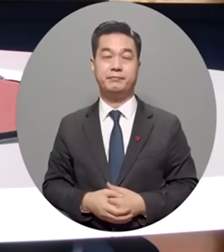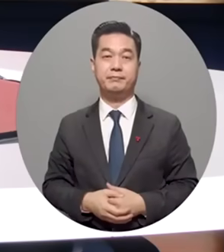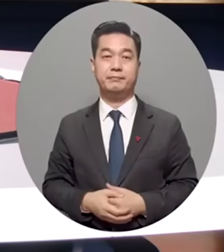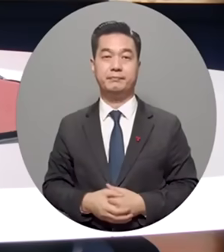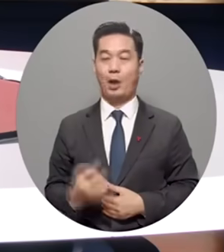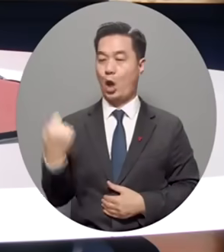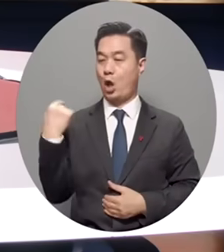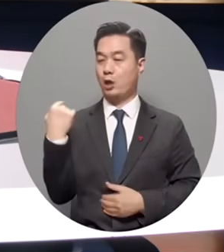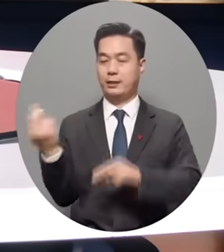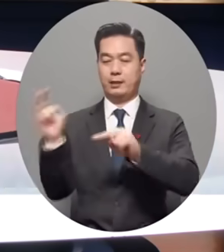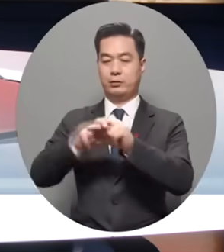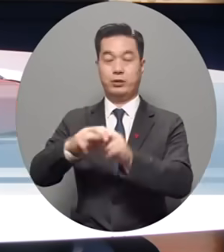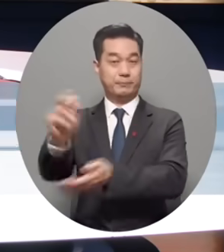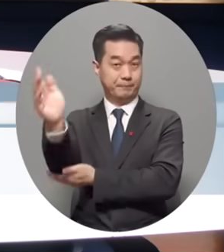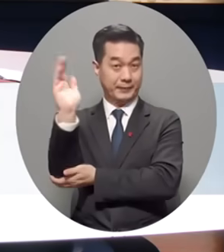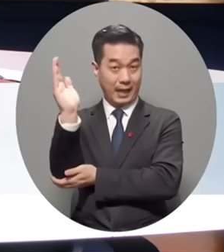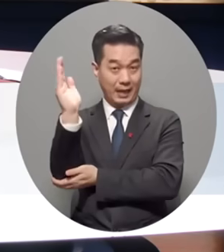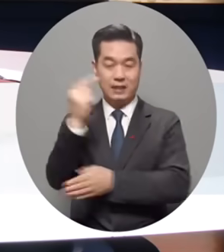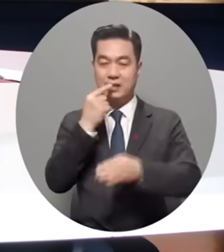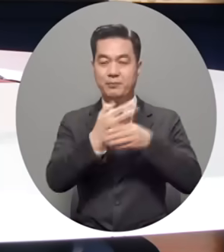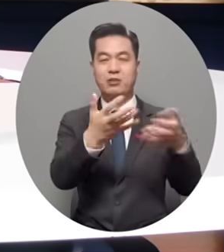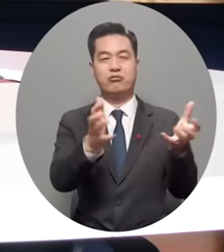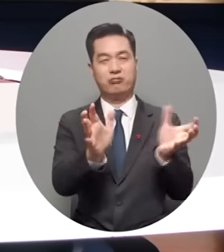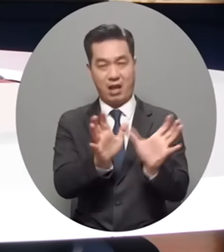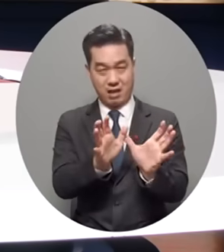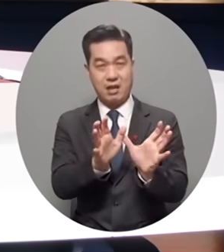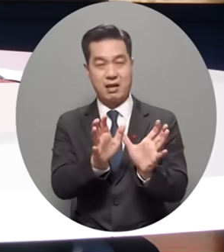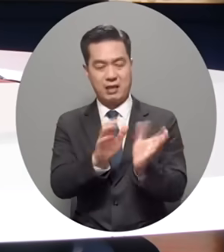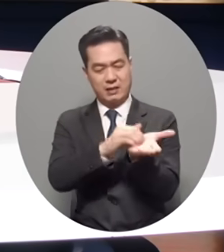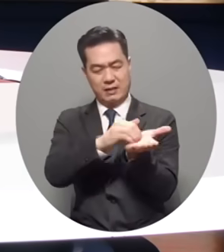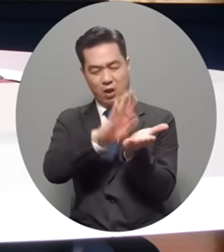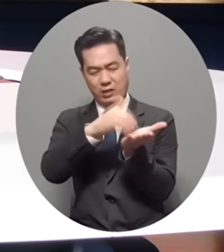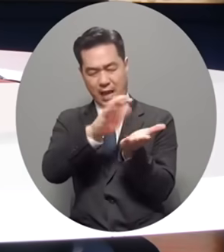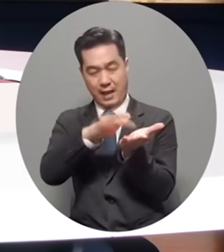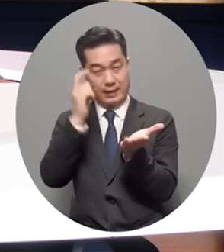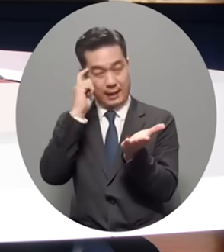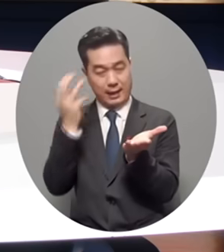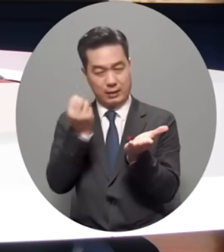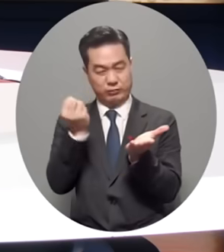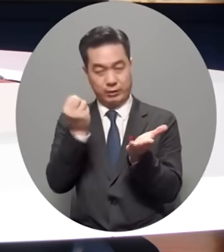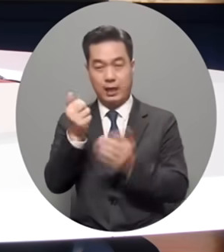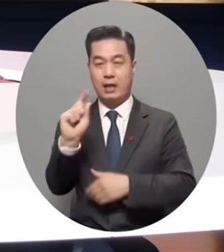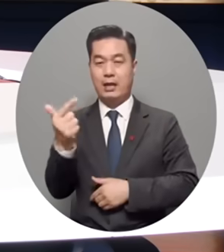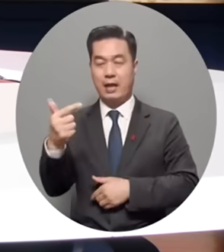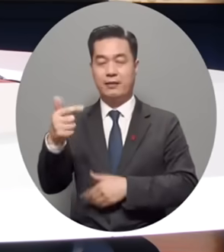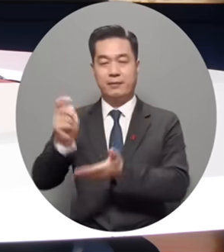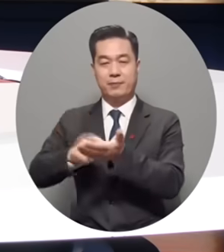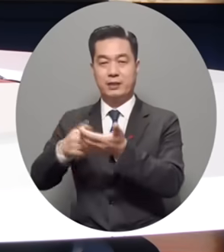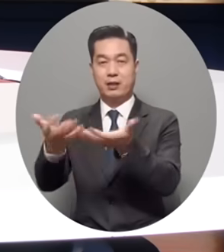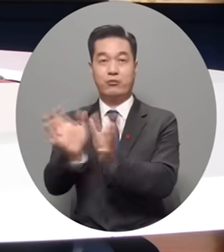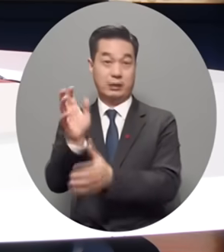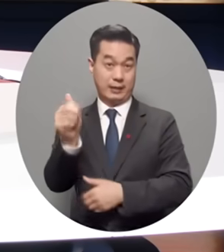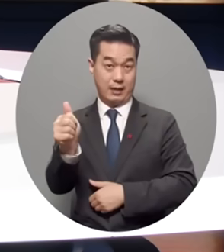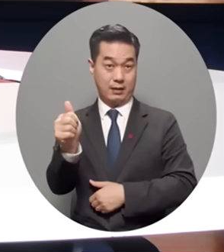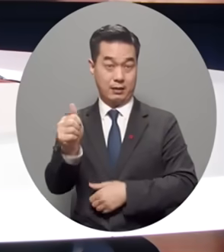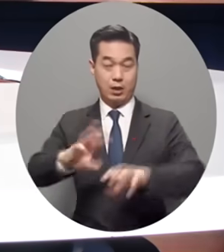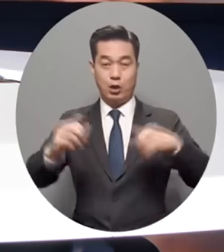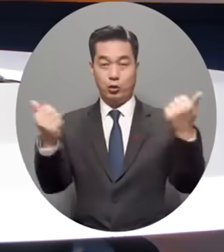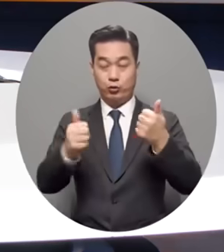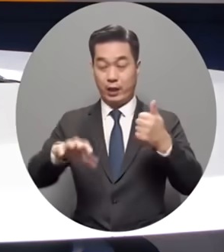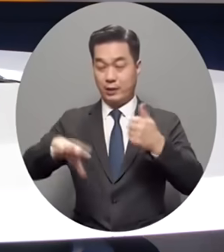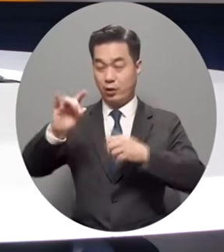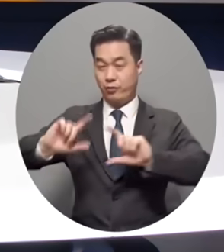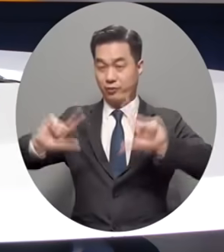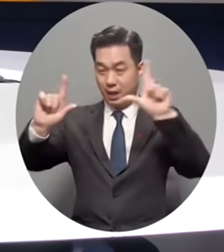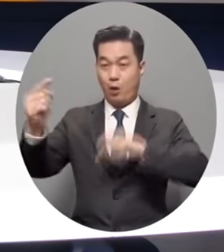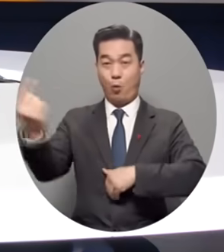어제 취임사에서부터 민주당을 청산 대상으로 지목했던 한동훈 국민의힘 비상대책위원장이 국회 출근 첫날인